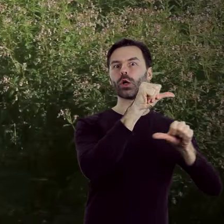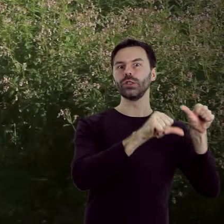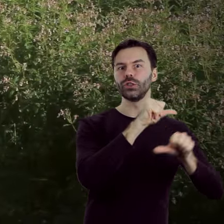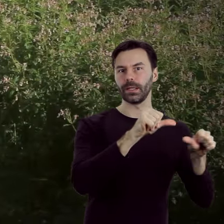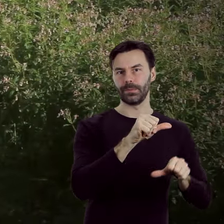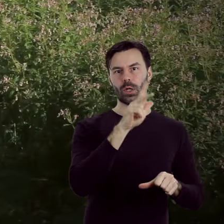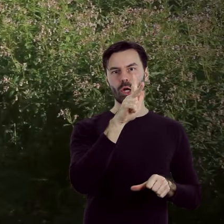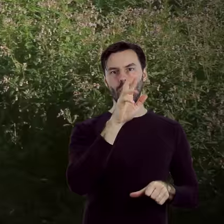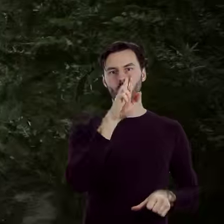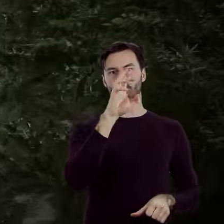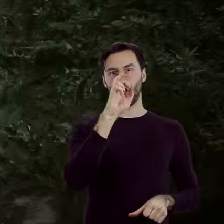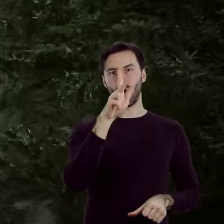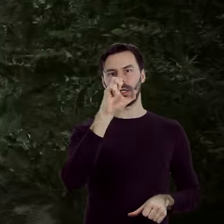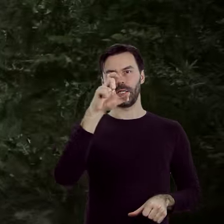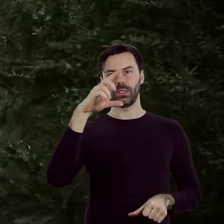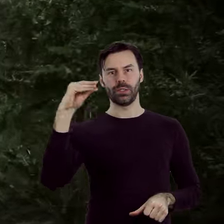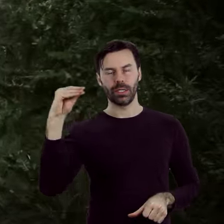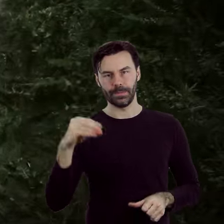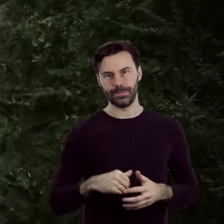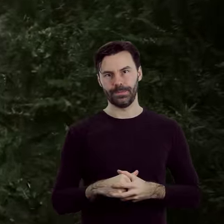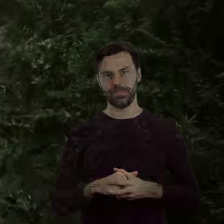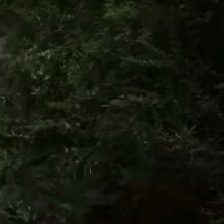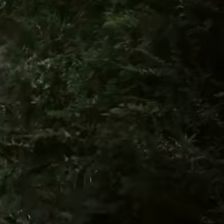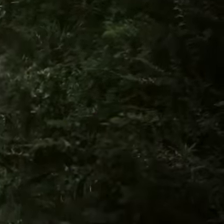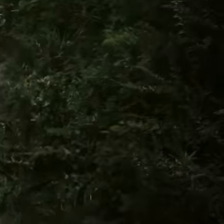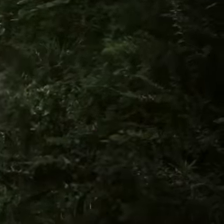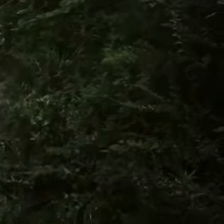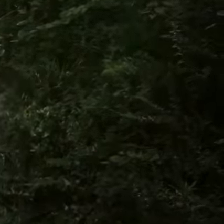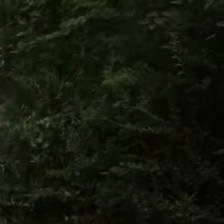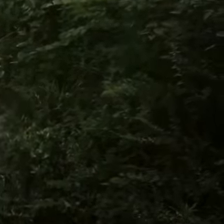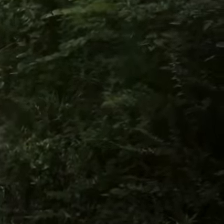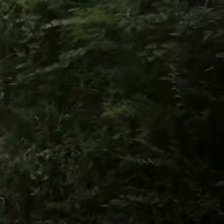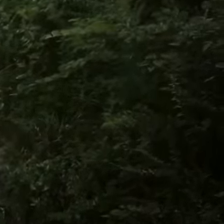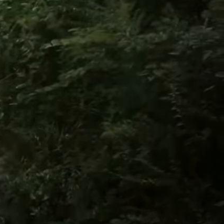kierunku Rokicia, aż wśród malowniczych zarośli wpada do jasienia.